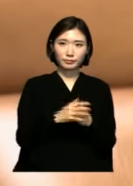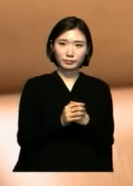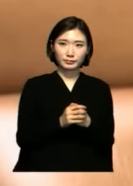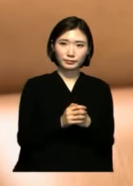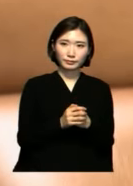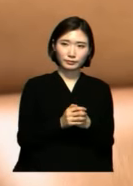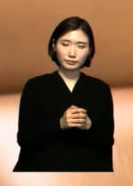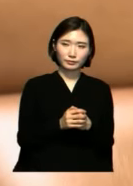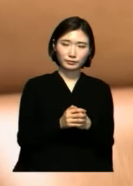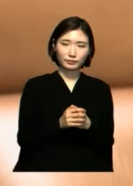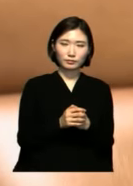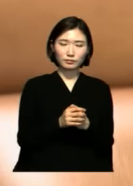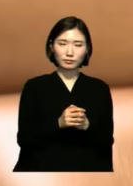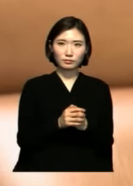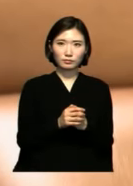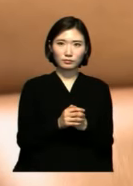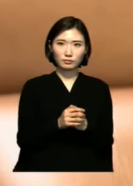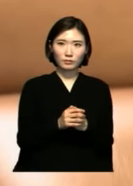이제